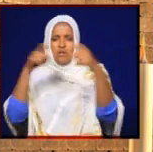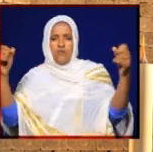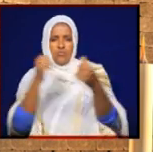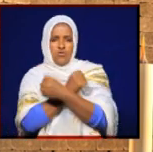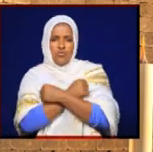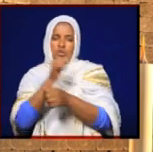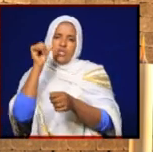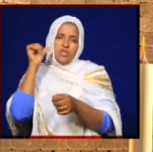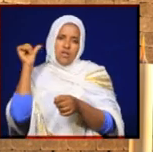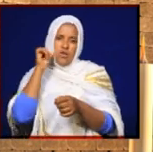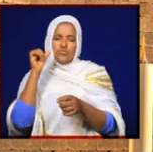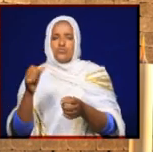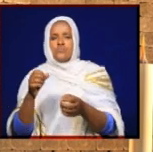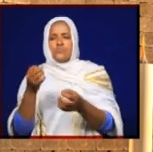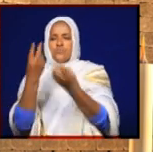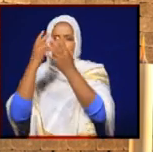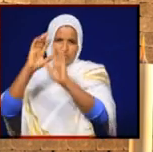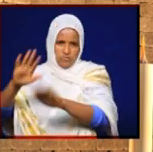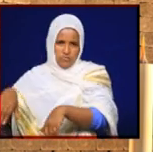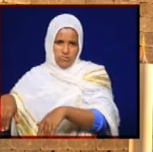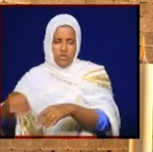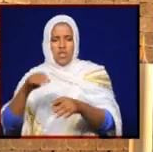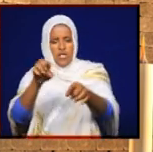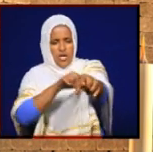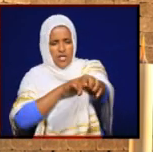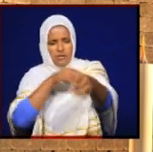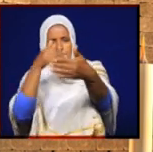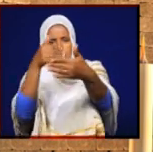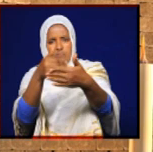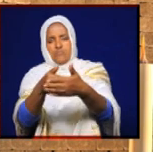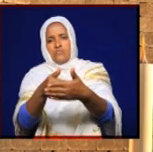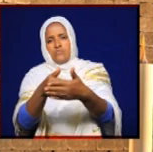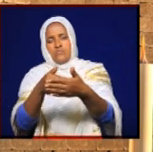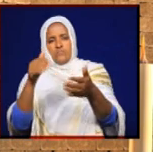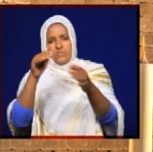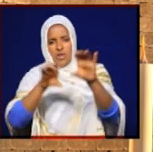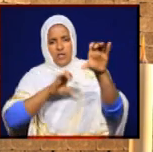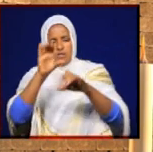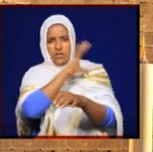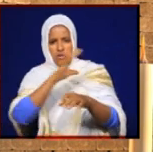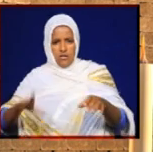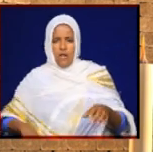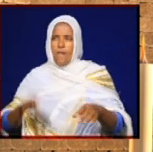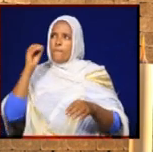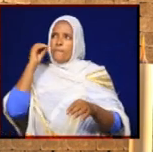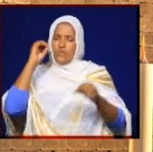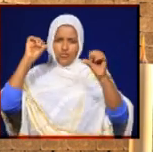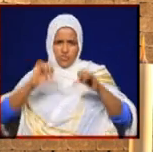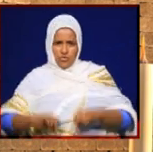ወዶ የተናንቱን ዝንቱን ሰዶ የቅርብ ሩቅ ሲያድር ጌታ ቤቱን